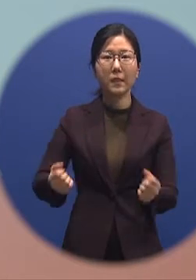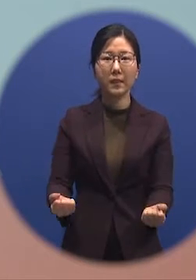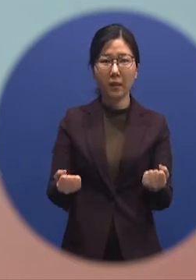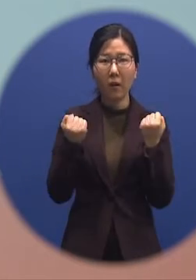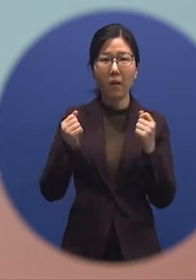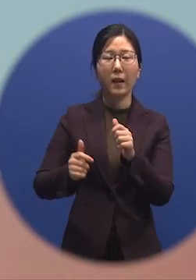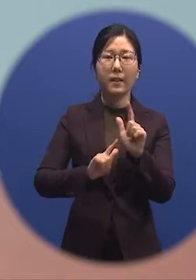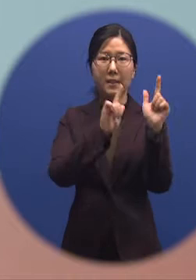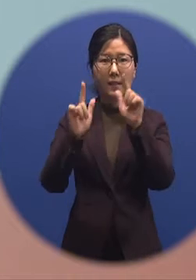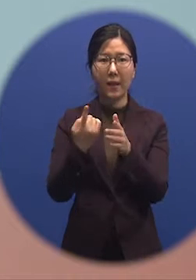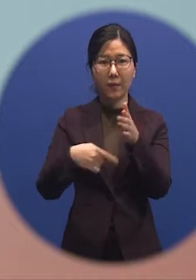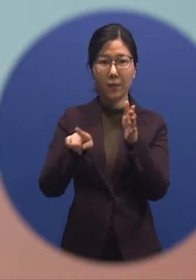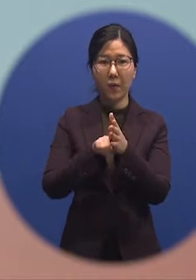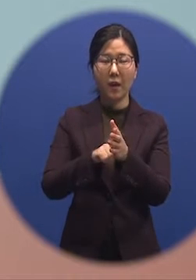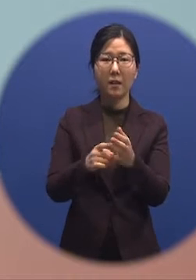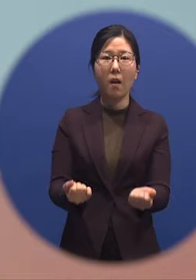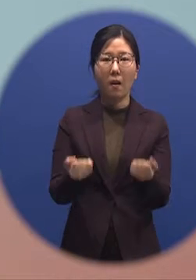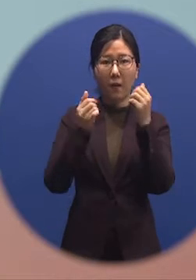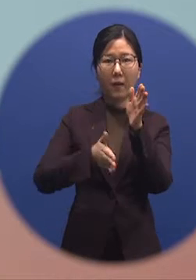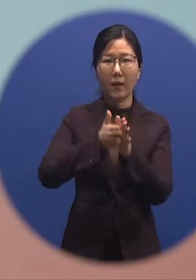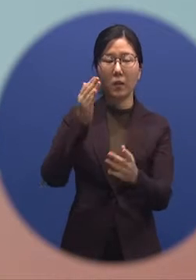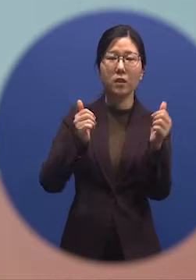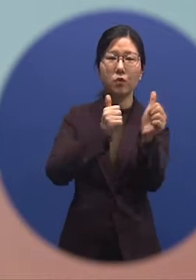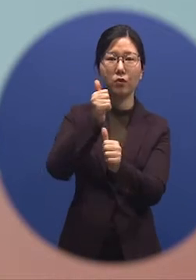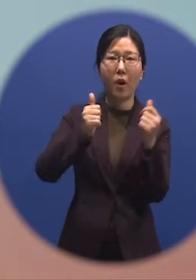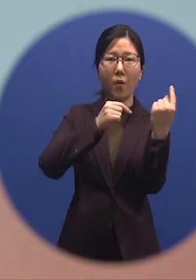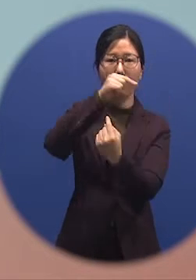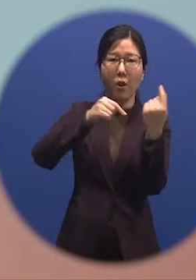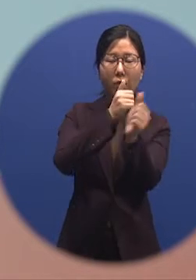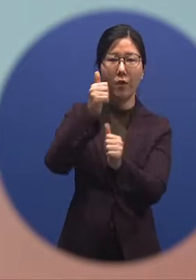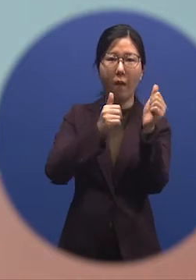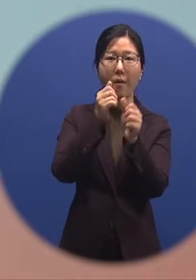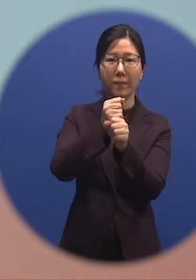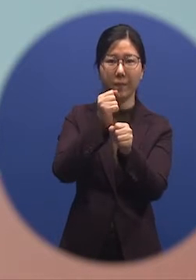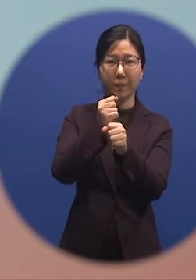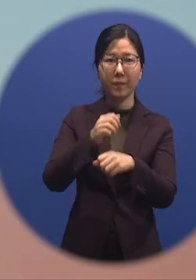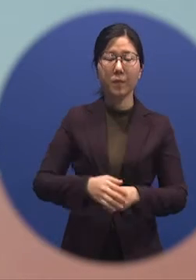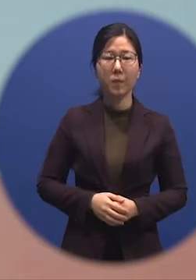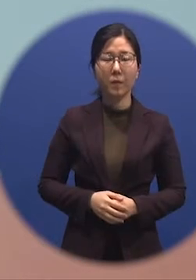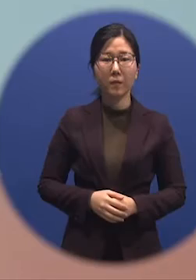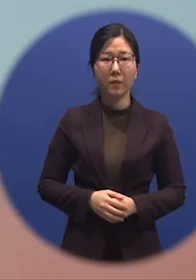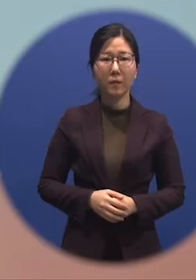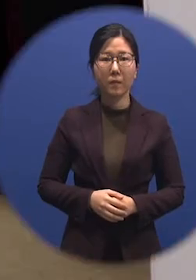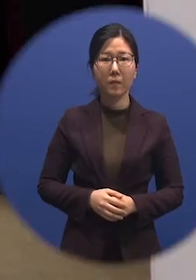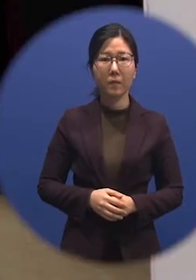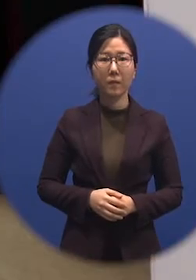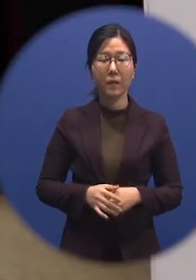은평구는 구민들이 쾌적한 환경에서 건강한 삶을 누릴 수 있도록 건강도시 운영위원회를 구성해 운영합니다.